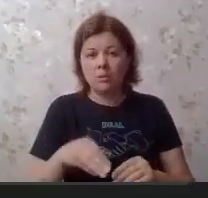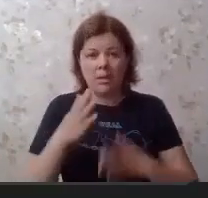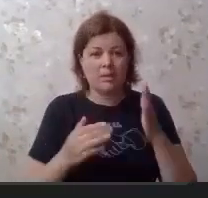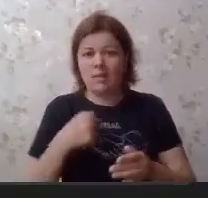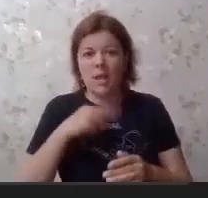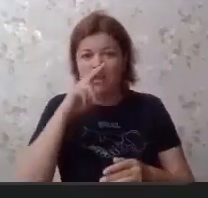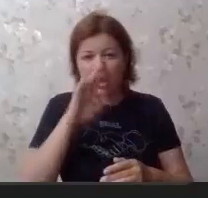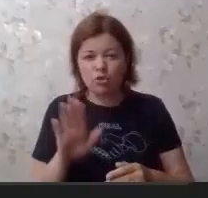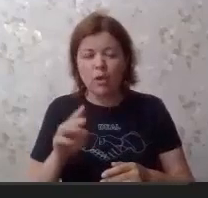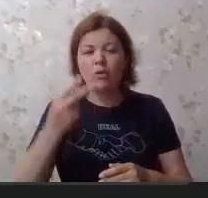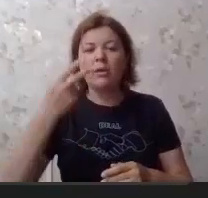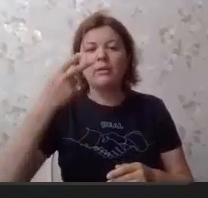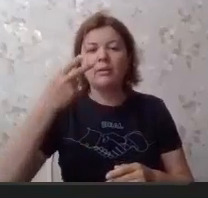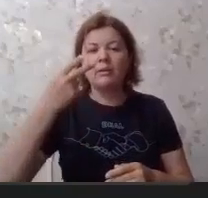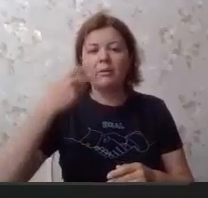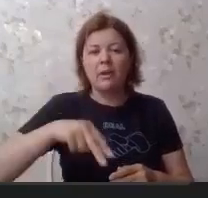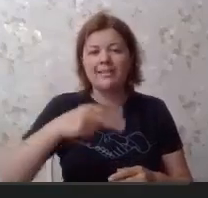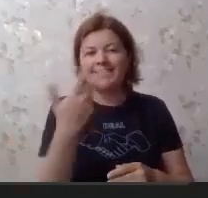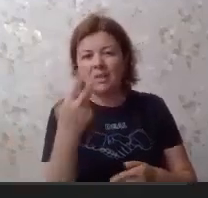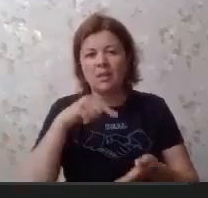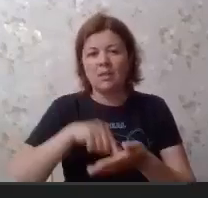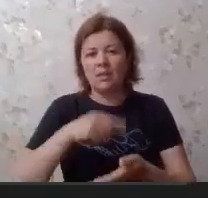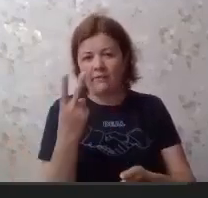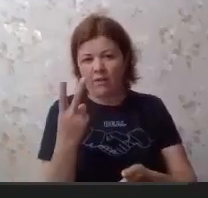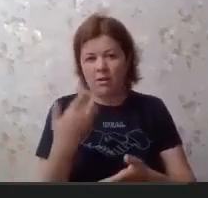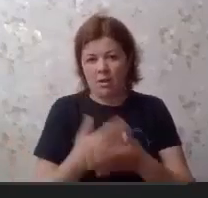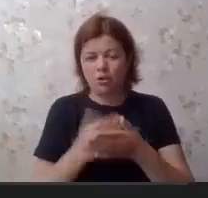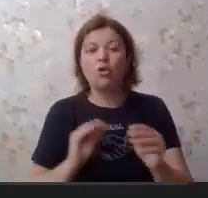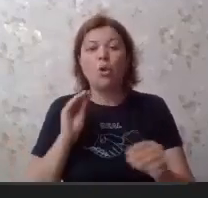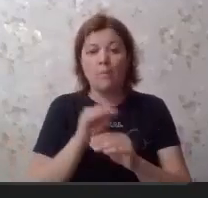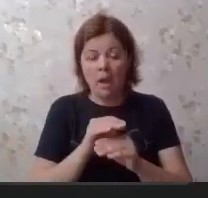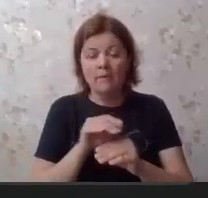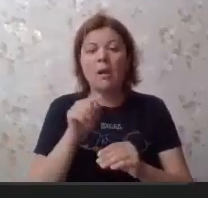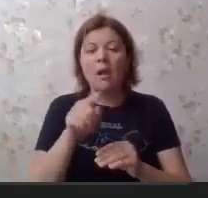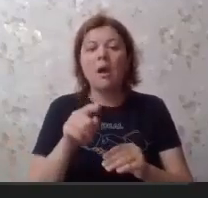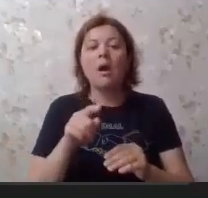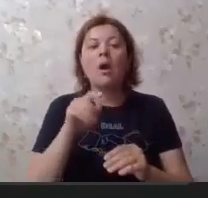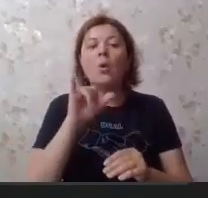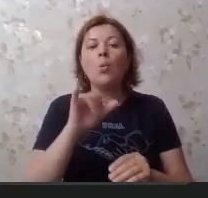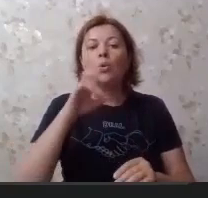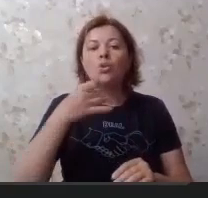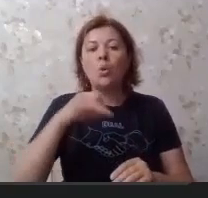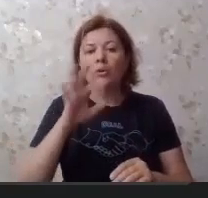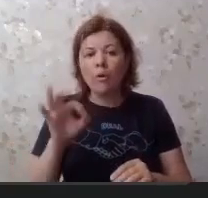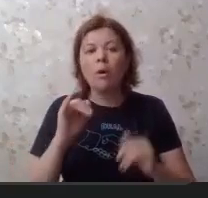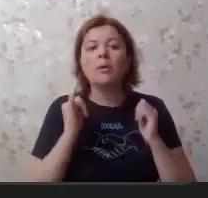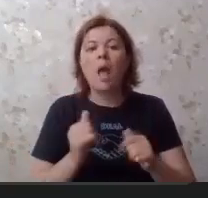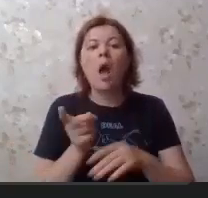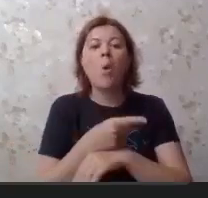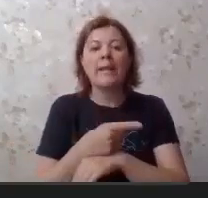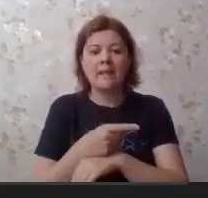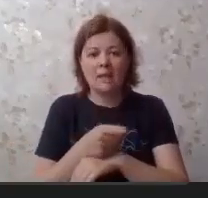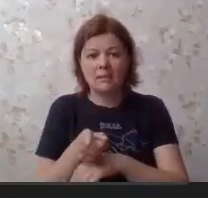ошибаюсь, 23.2, по-моему. Вот, там добавлен устройство для ориентации. Это, ну,